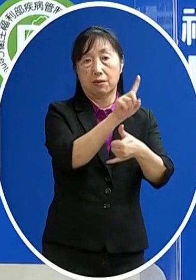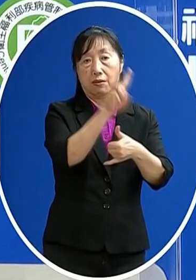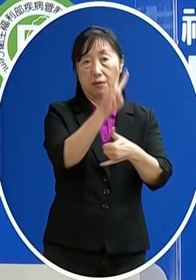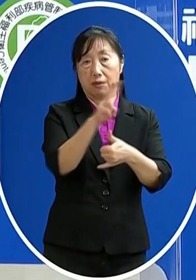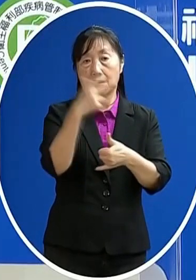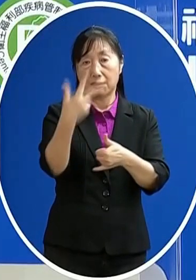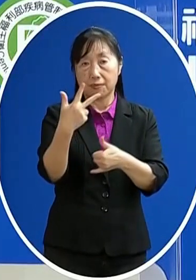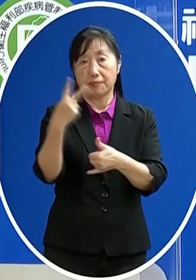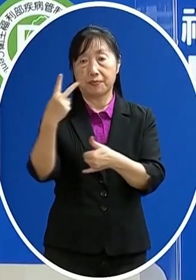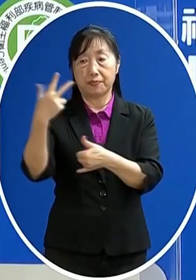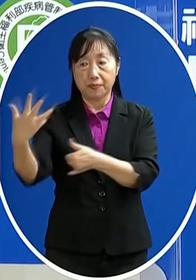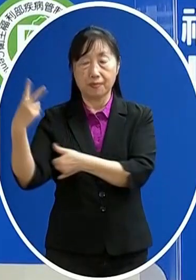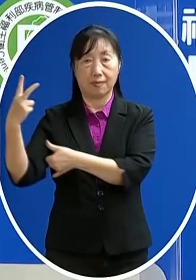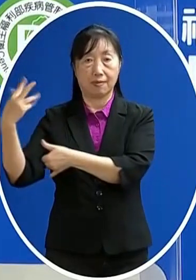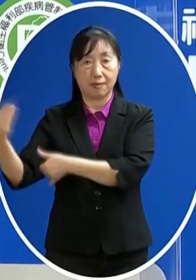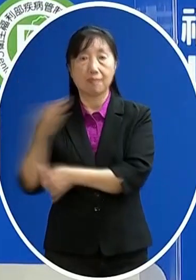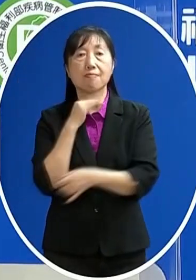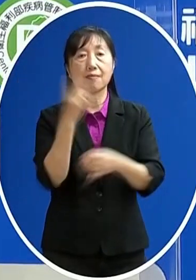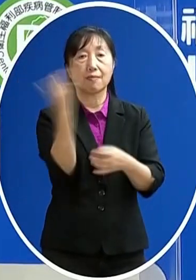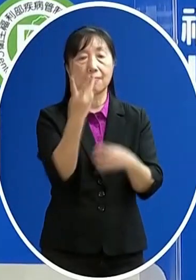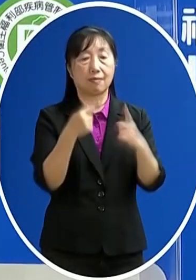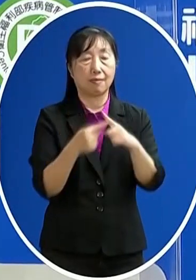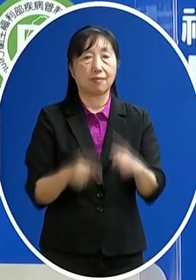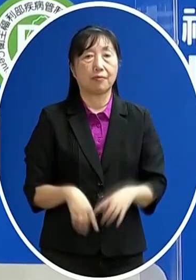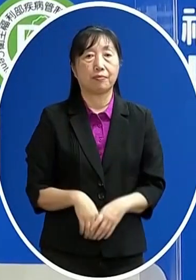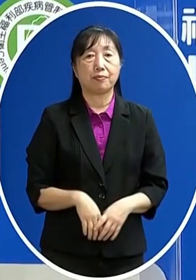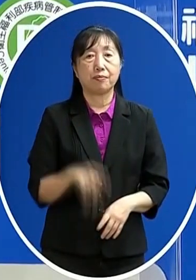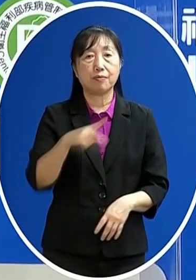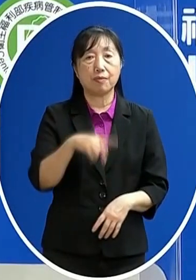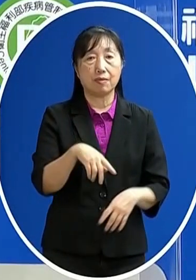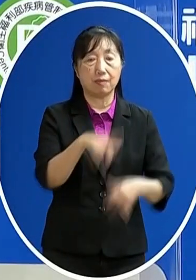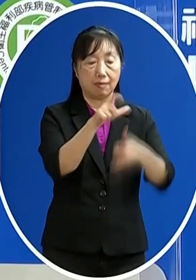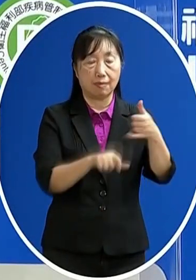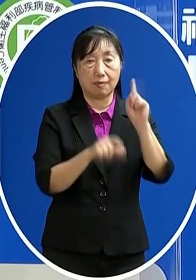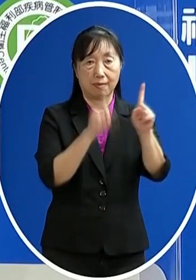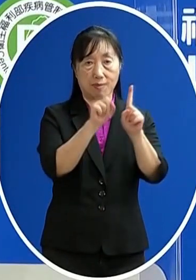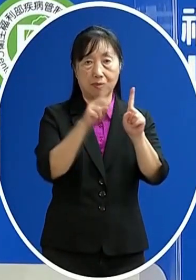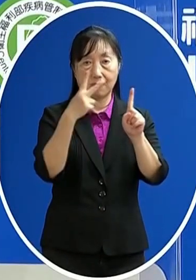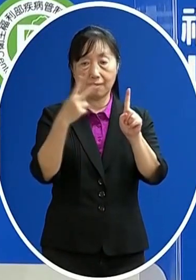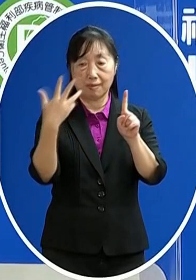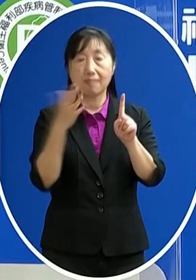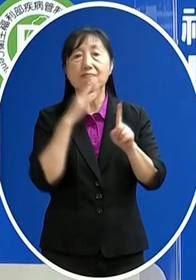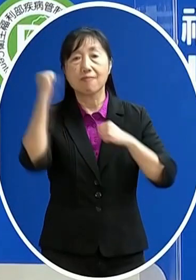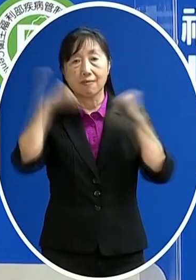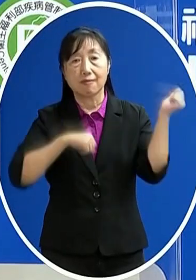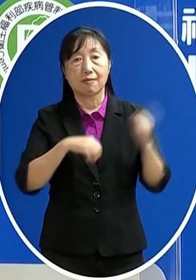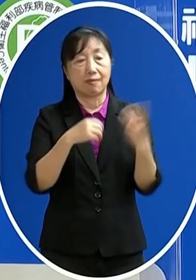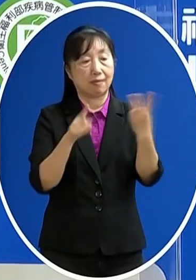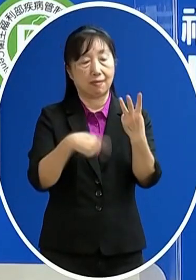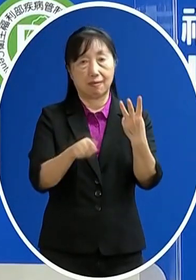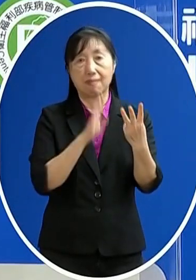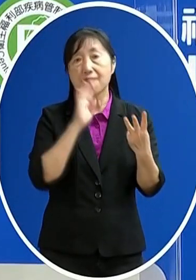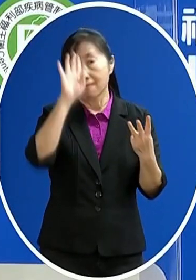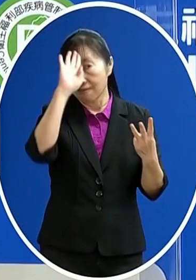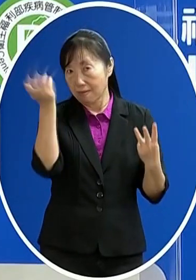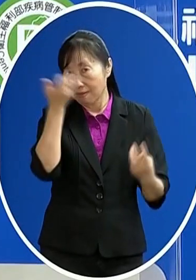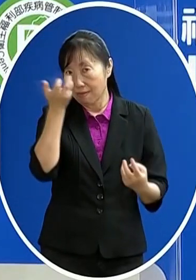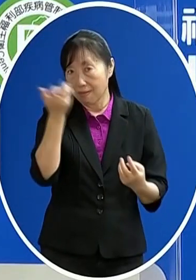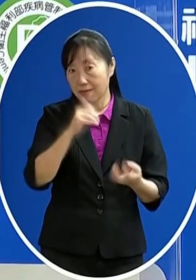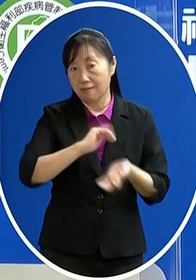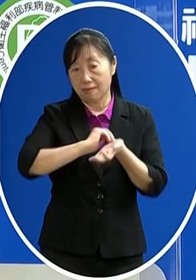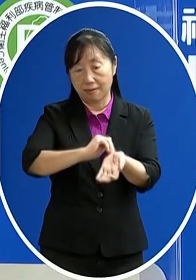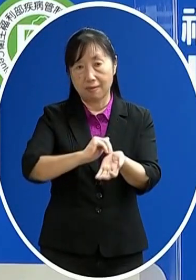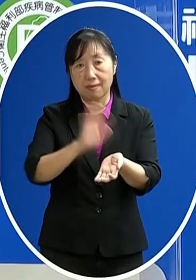1127、1128、1129哈。那其中1128是我们早上哈，就是在里面有三位发烧的，好，然后送